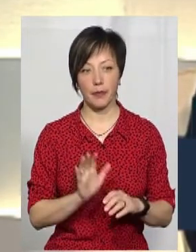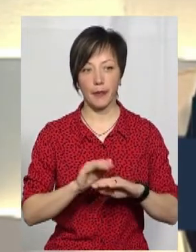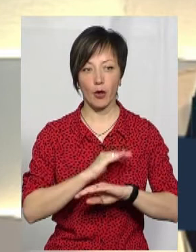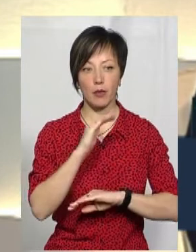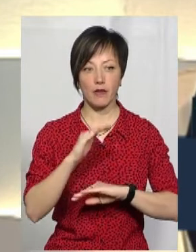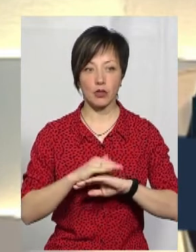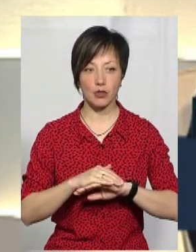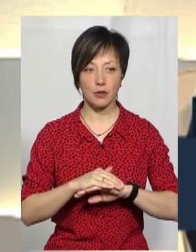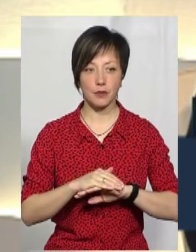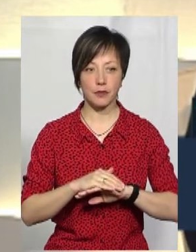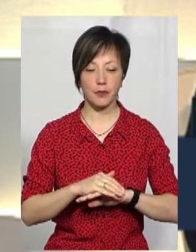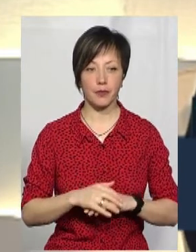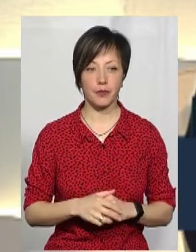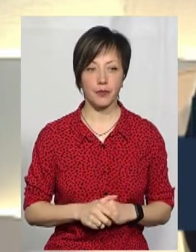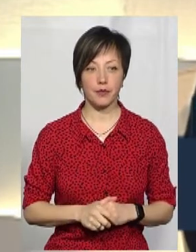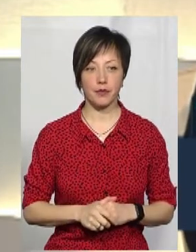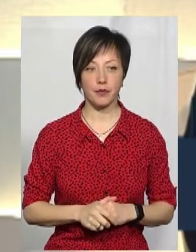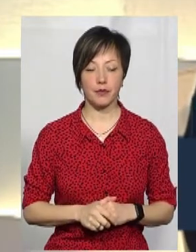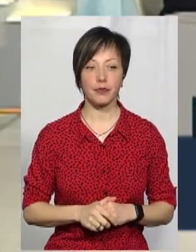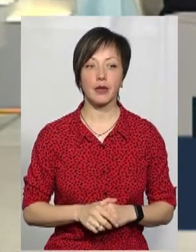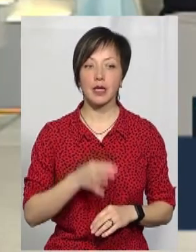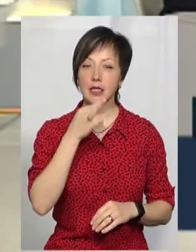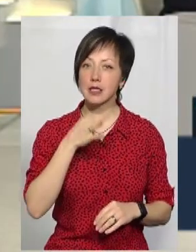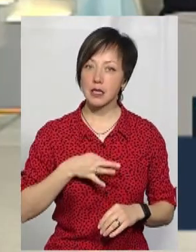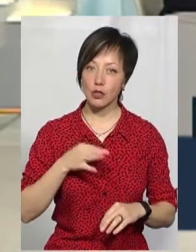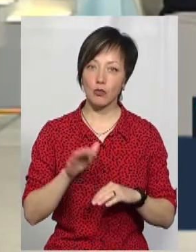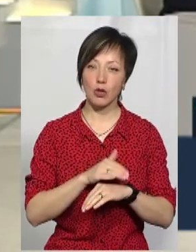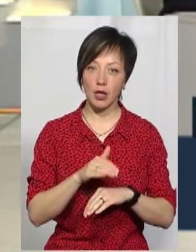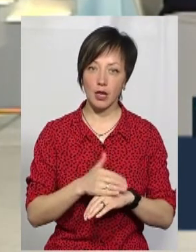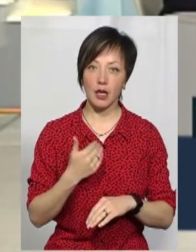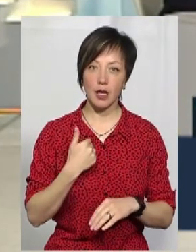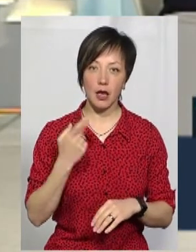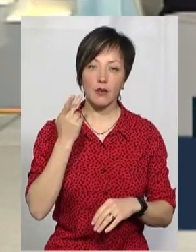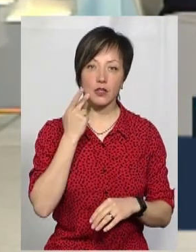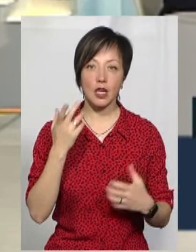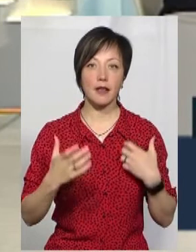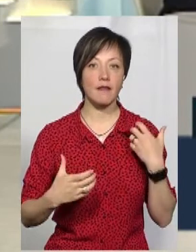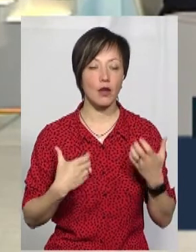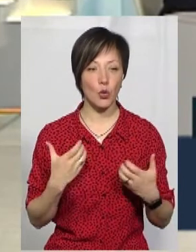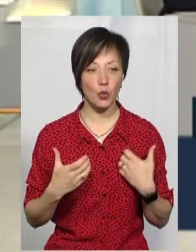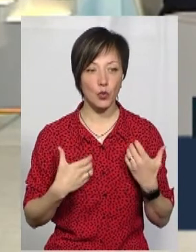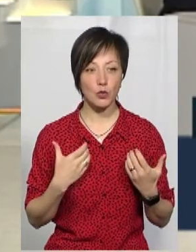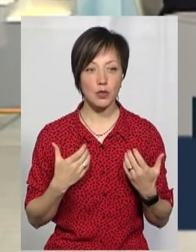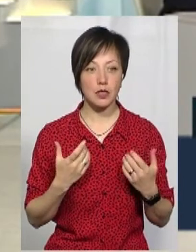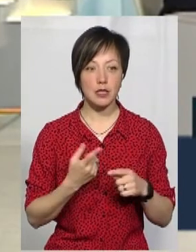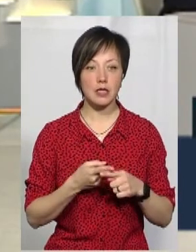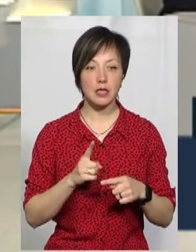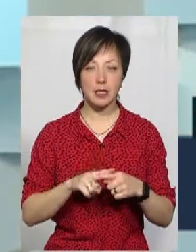Добрий вечір. Добрий вечір. Скажіть, будь ласка, я от весь час хвилююся за